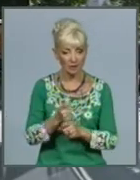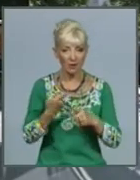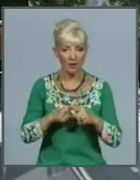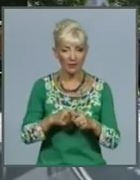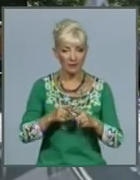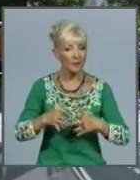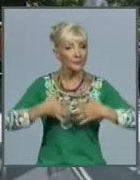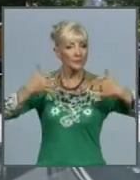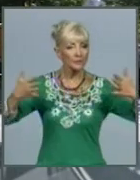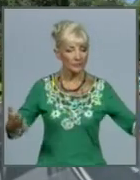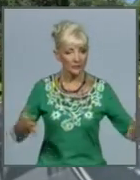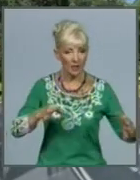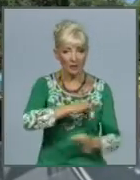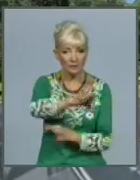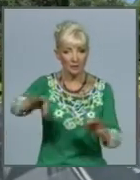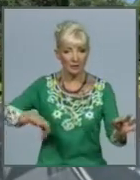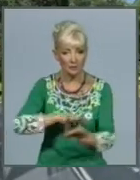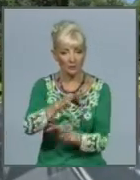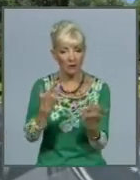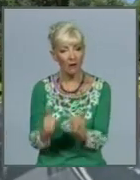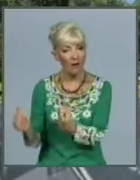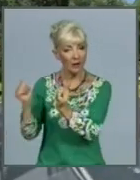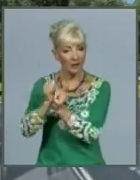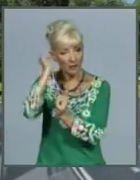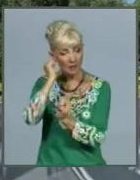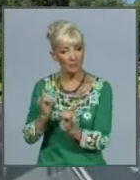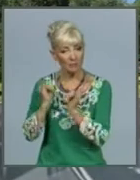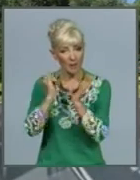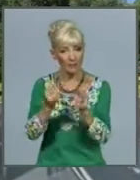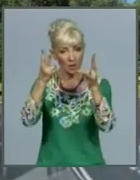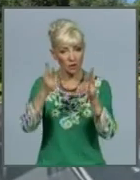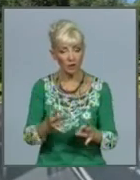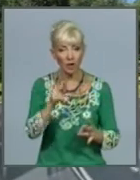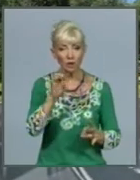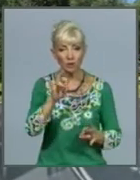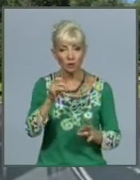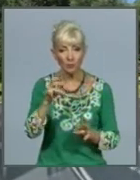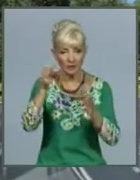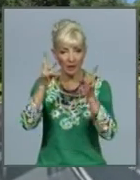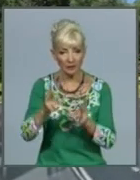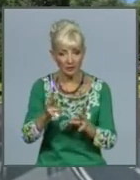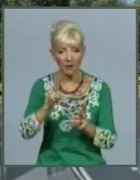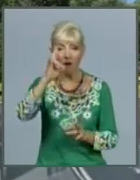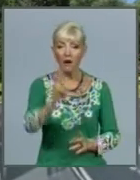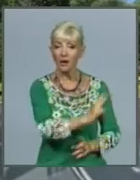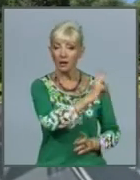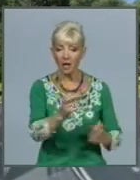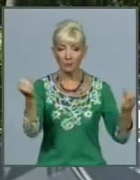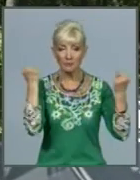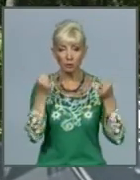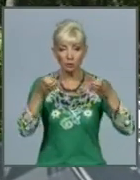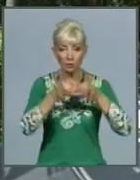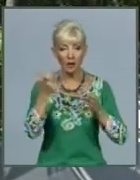де співіснують поруч і пам'ятник жертвам Чорнобильської катастрофи, храм і спорткомплекс Харківського політеху. Тому в